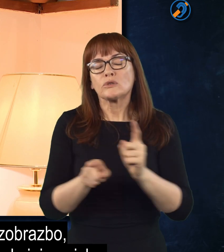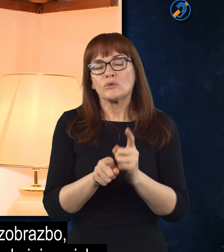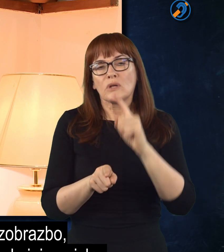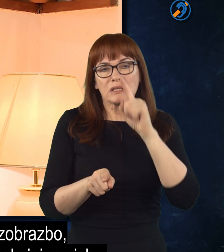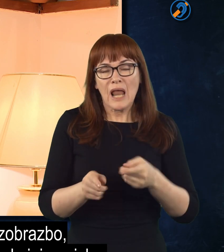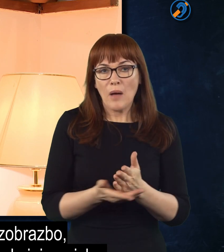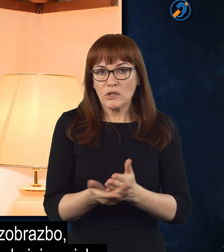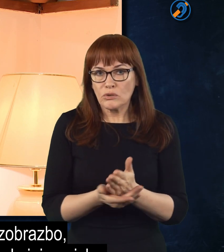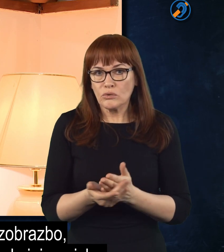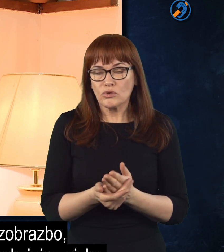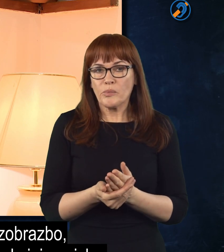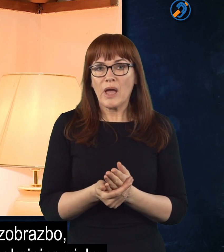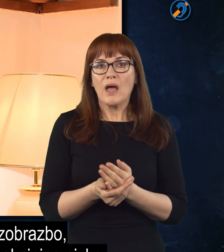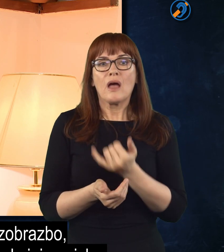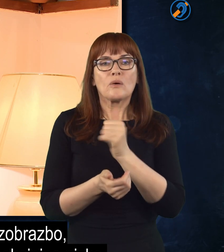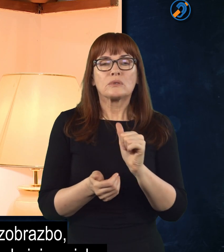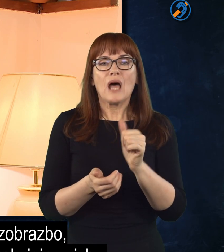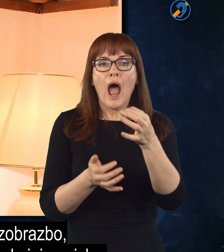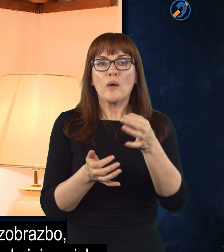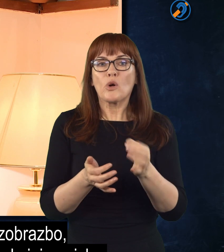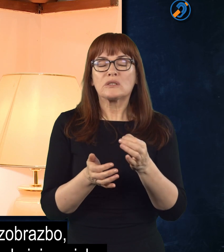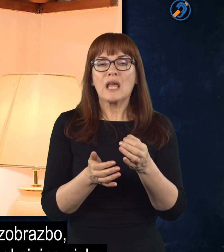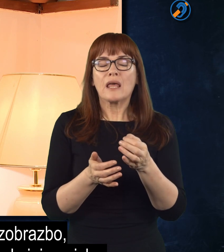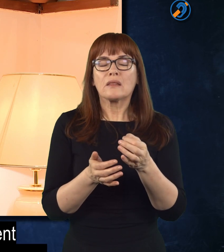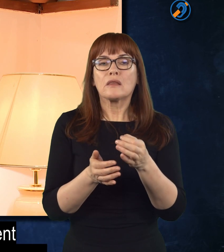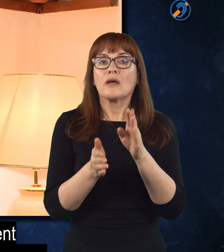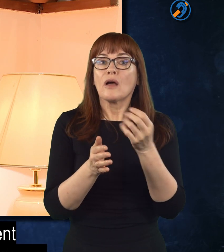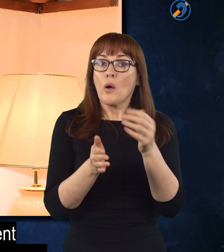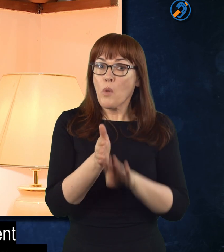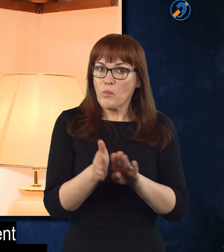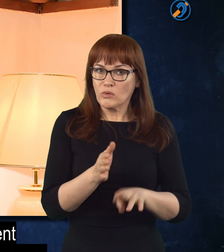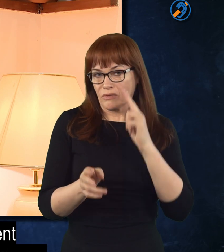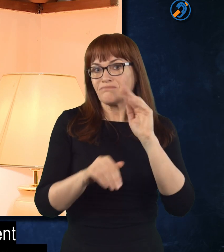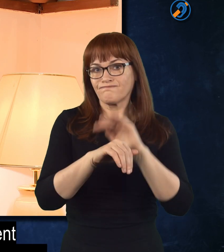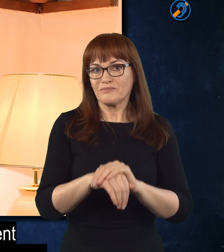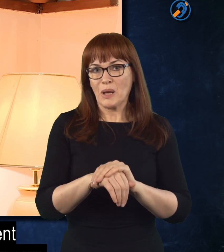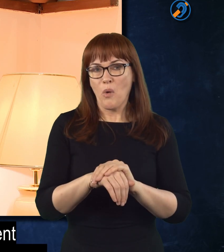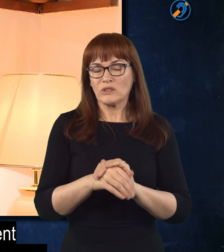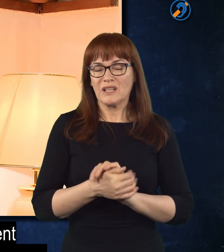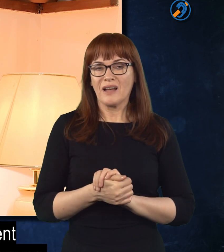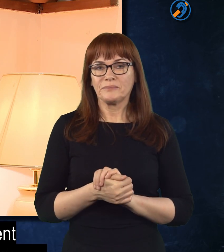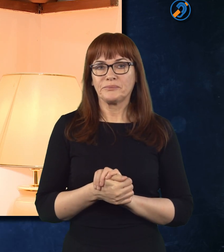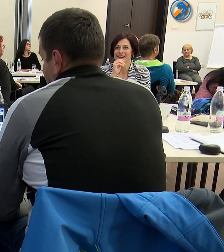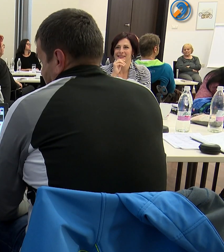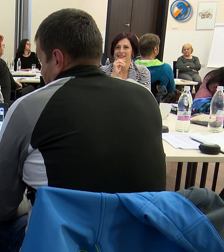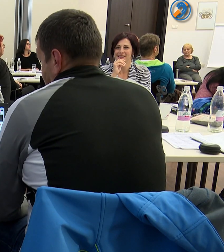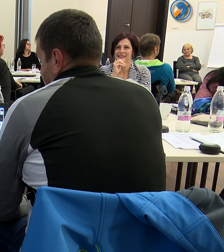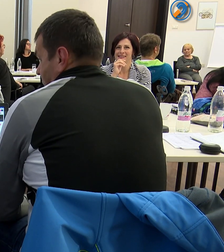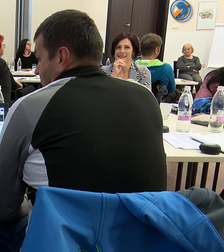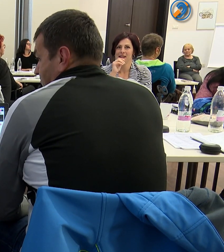slabe službe in slabše pokojnine, in vsak procent popusta se jim pozna.